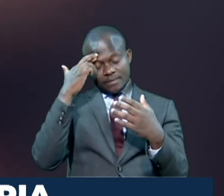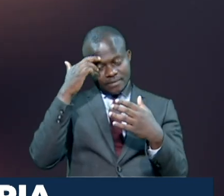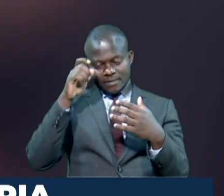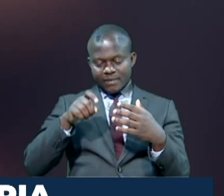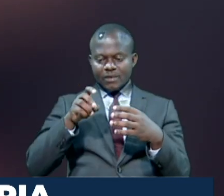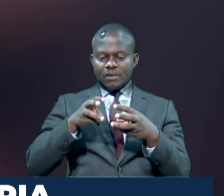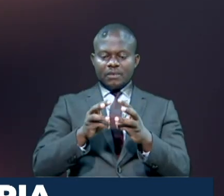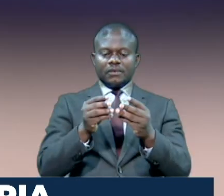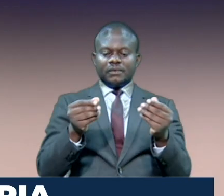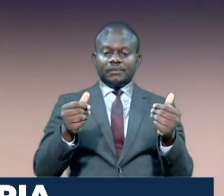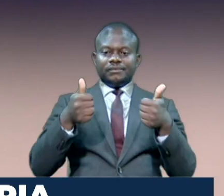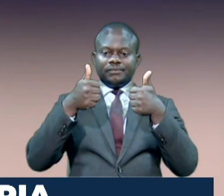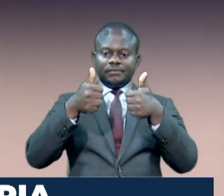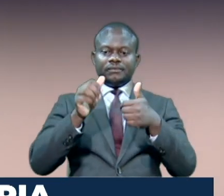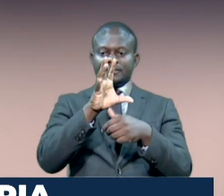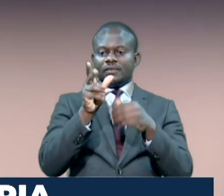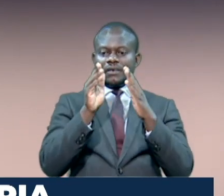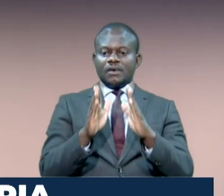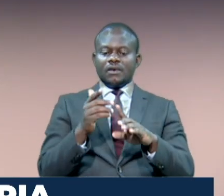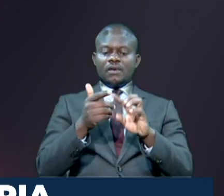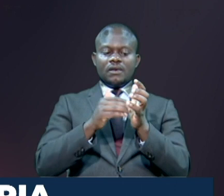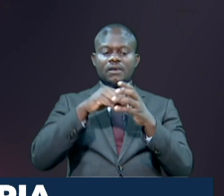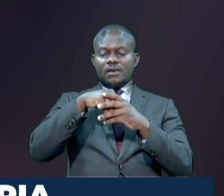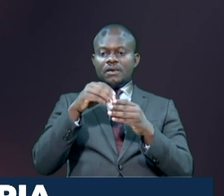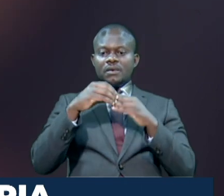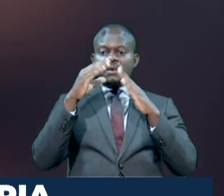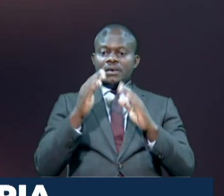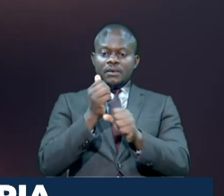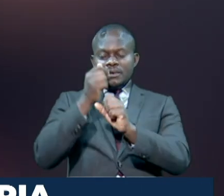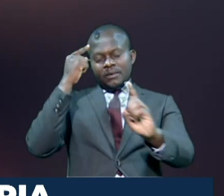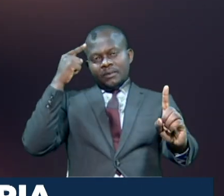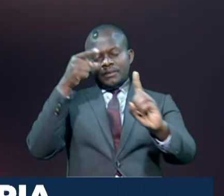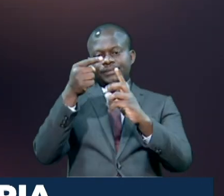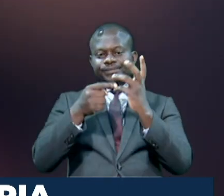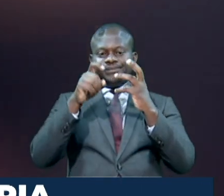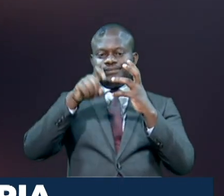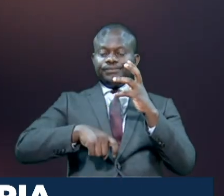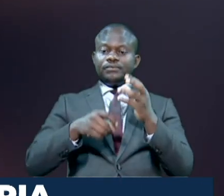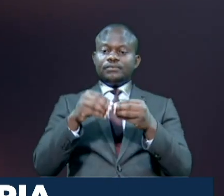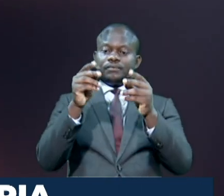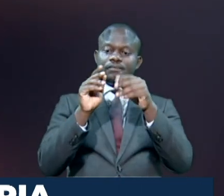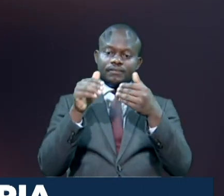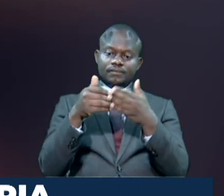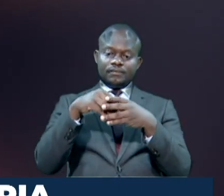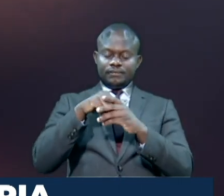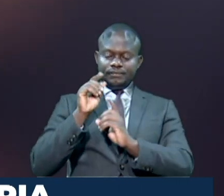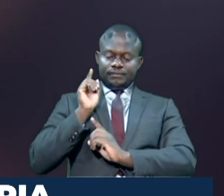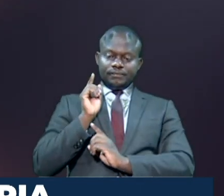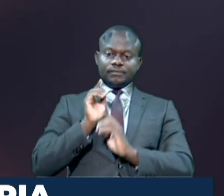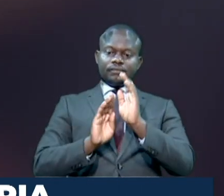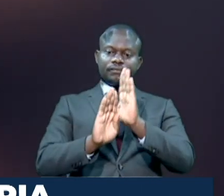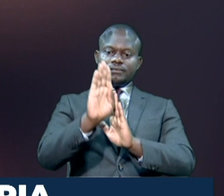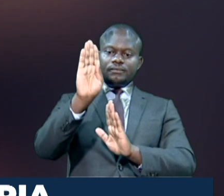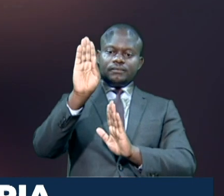uburyo bwo kugikemura buboneye ku Banyafurika, harimo no kugira ubuyobozi bukorera ku ntego y'ibyo bagomba abaturage birimo umutekano,